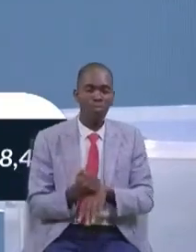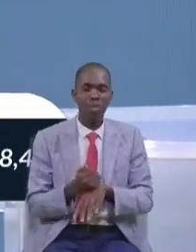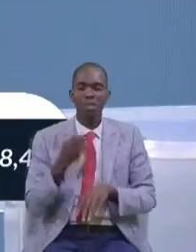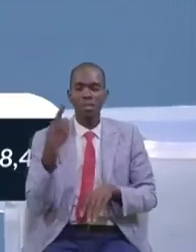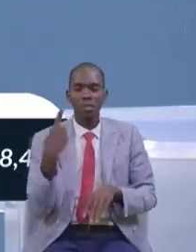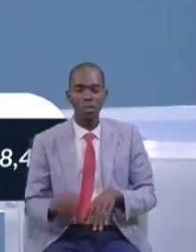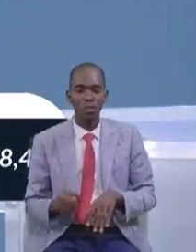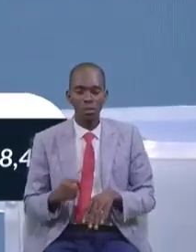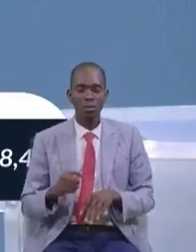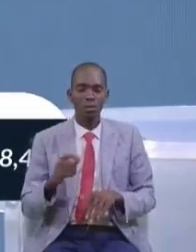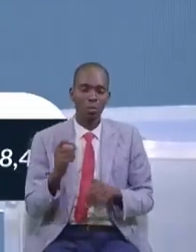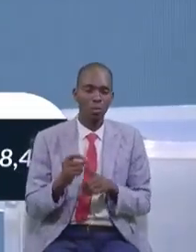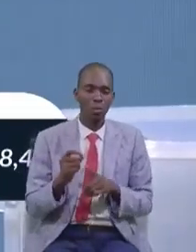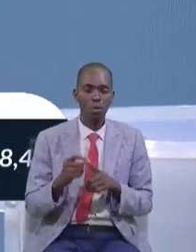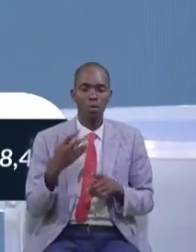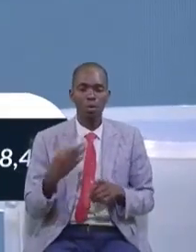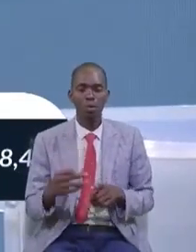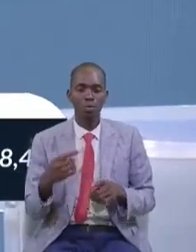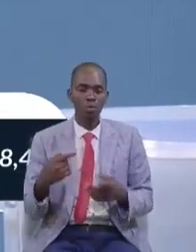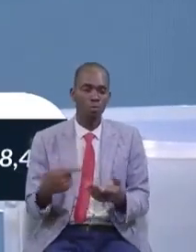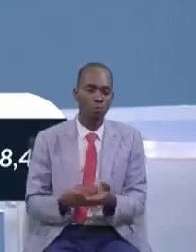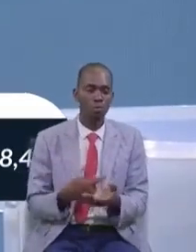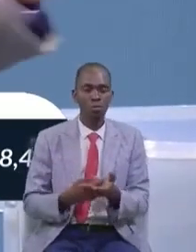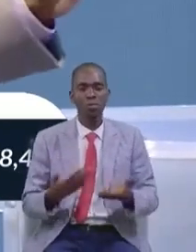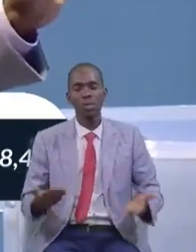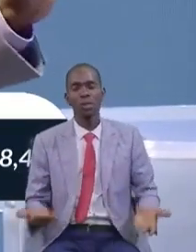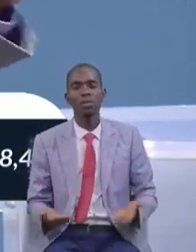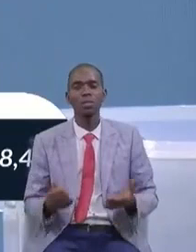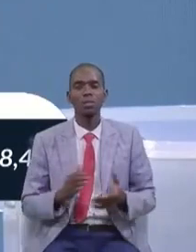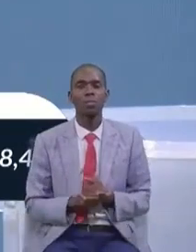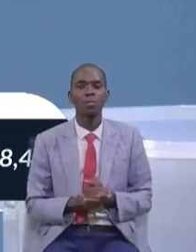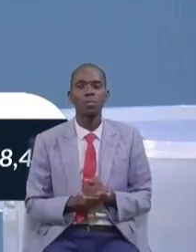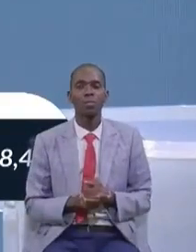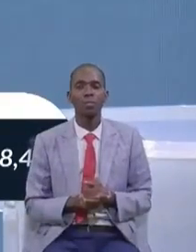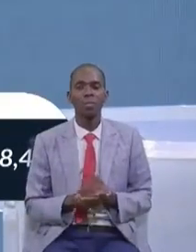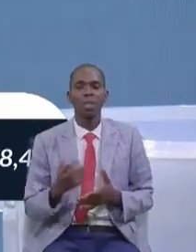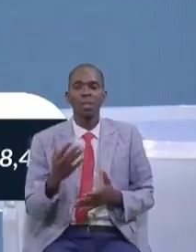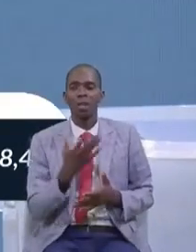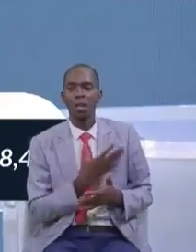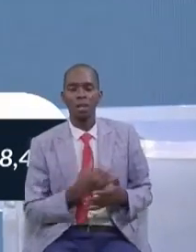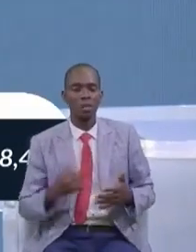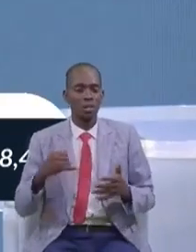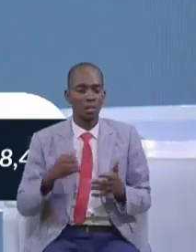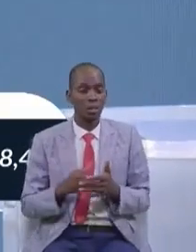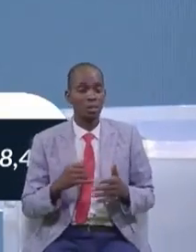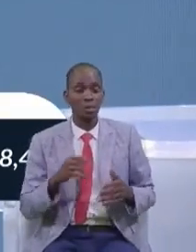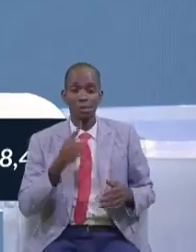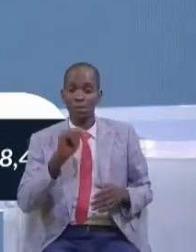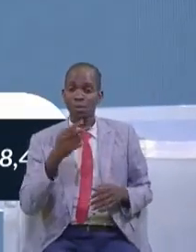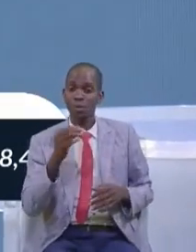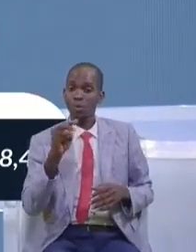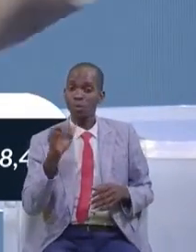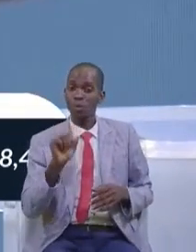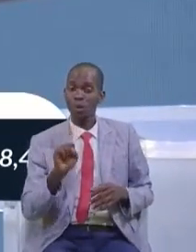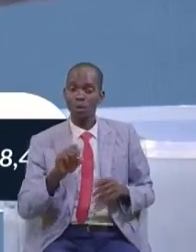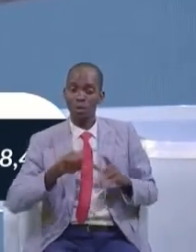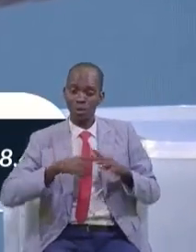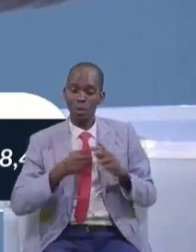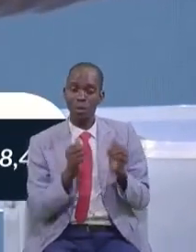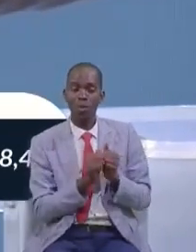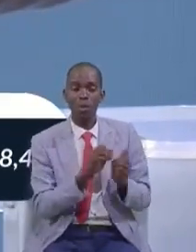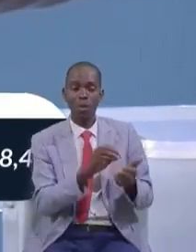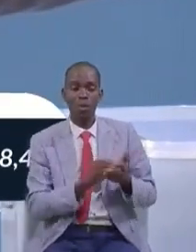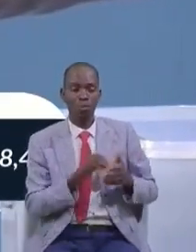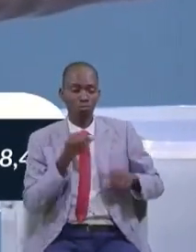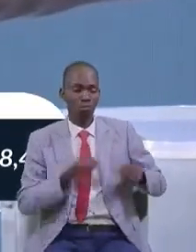gospel. సువర్తమానం అనే విత్తనాన్ని ఈ దేశంలో నాటాడు. He started with his doubts. తన యొక్క సందేహాలతోనే మొదలెట్టాడు.